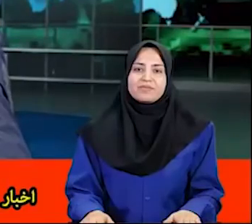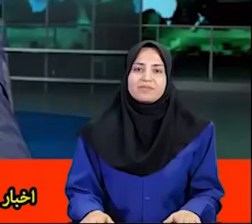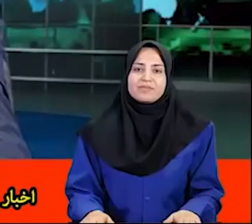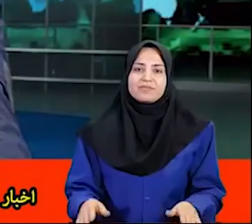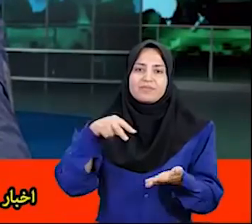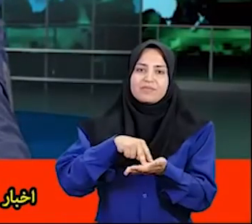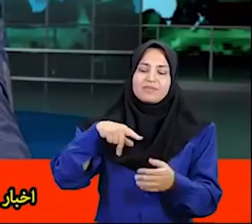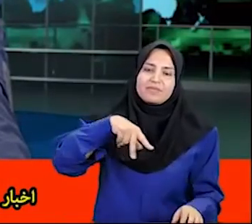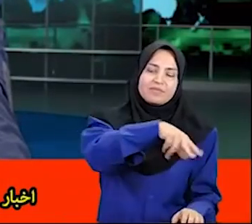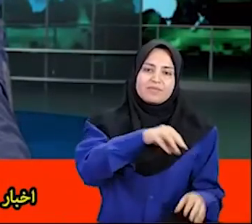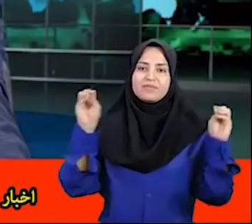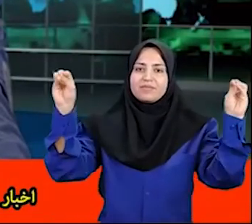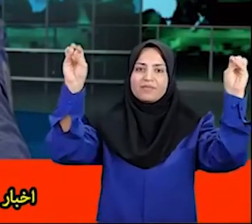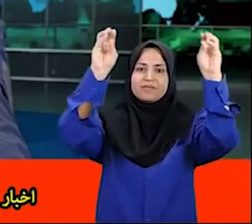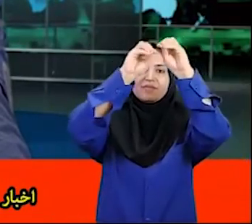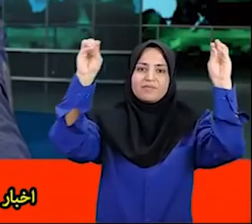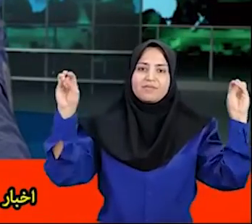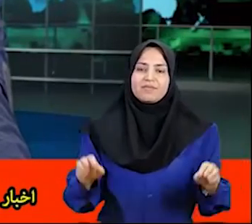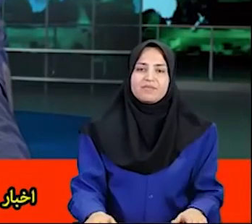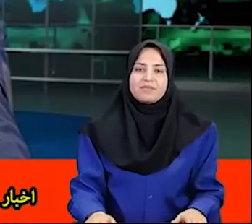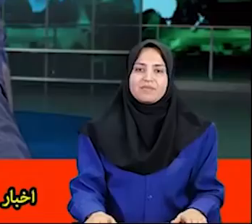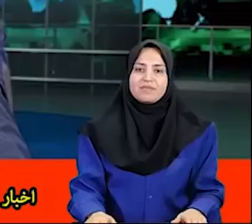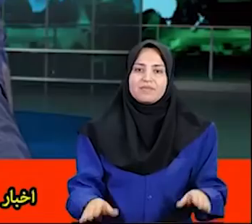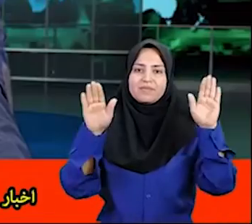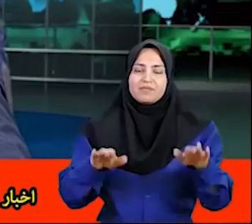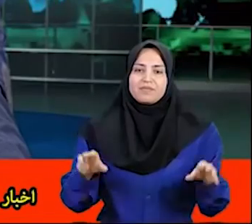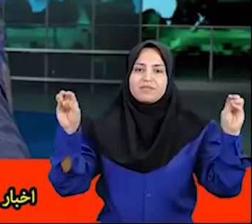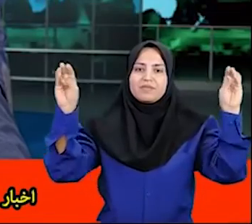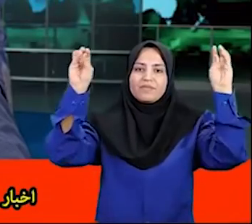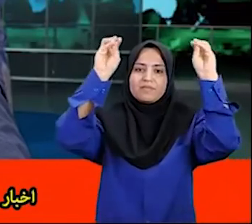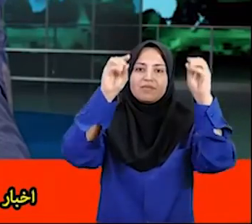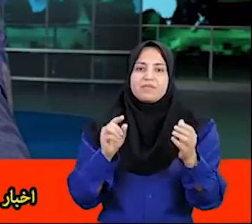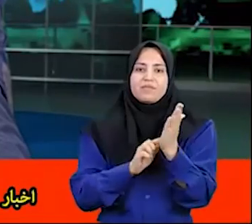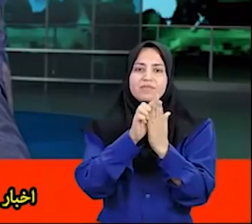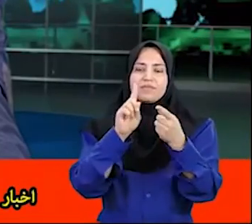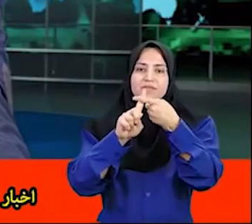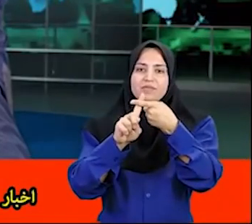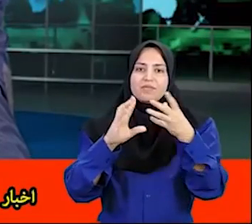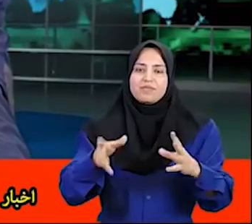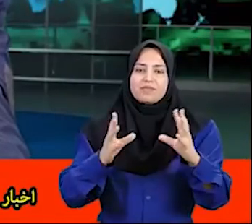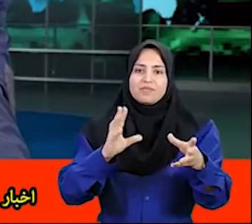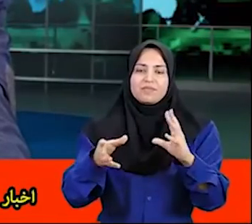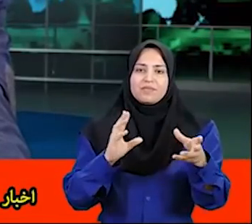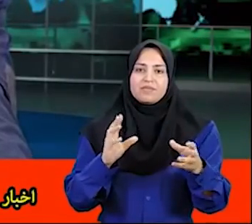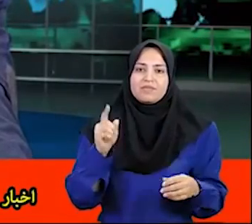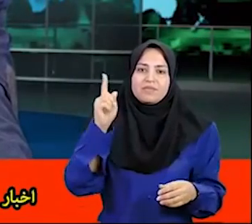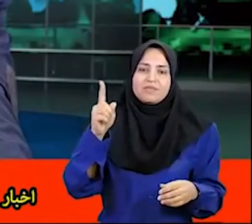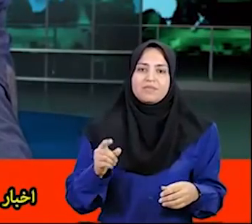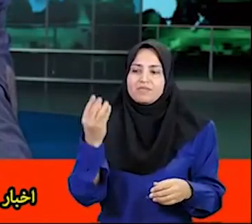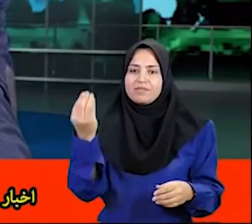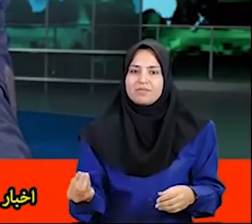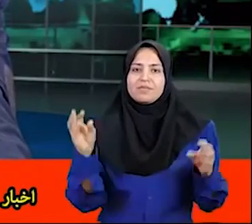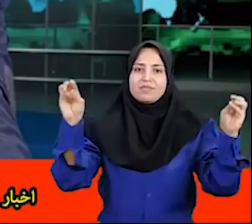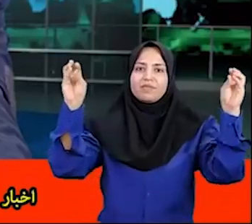خیزید و خزارید که هنگام پارازیت. باز هم پارازیت ها نتایج مثبت به بار آوردند. یکی از محسنات پارازیت